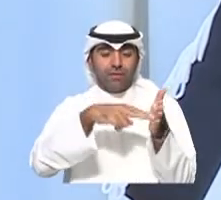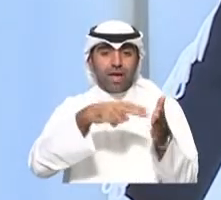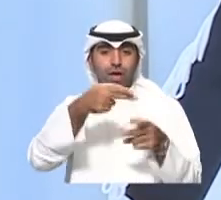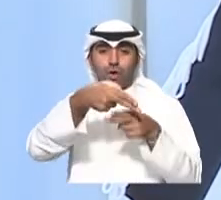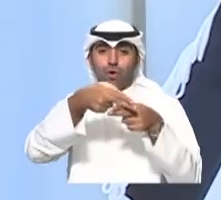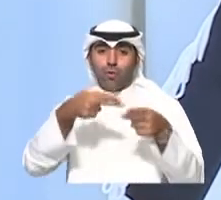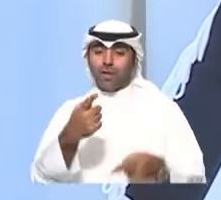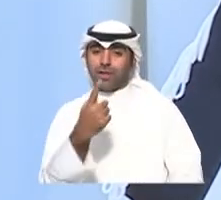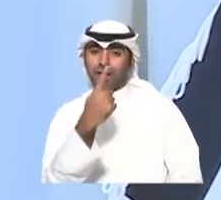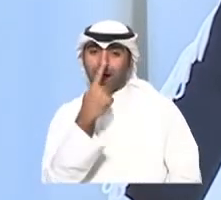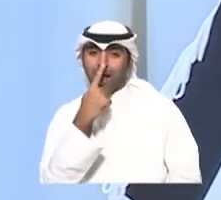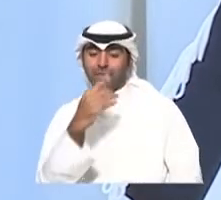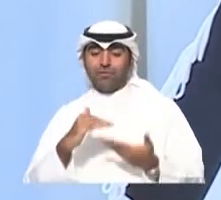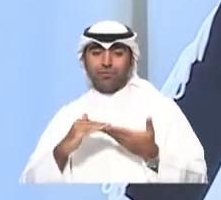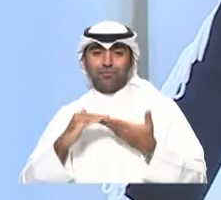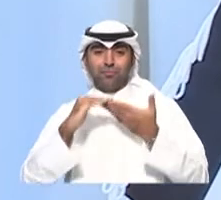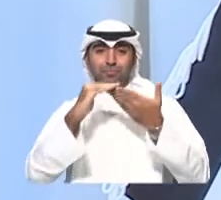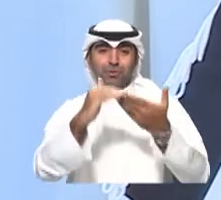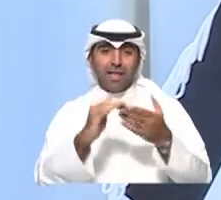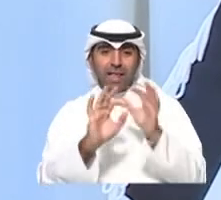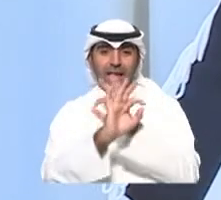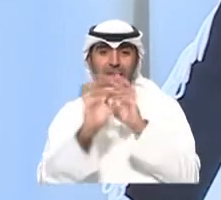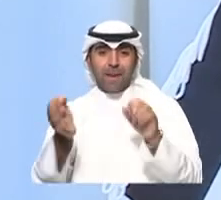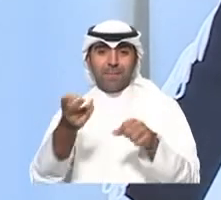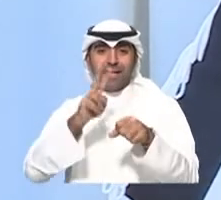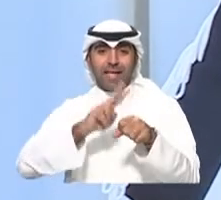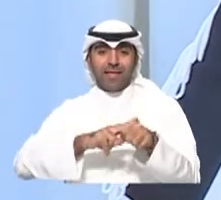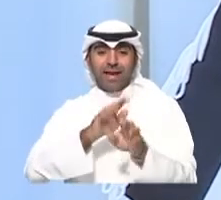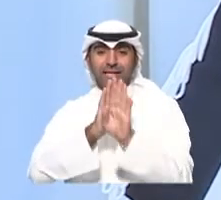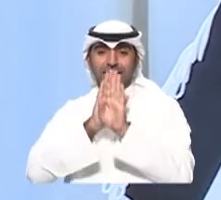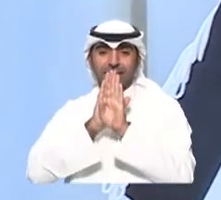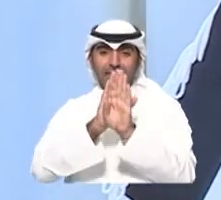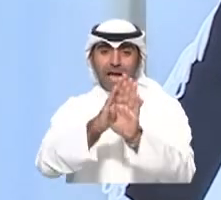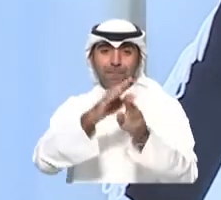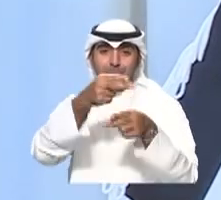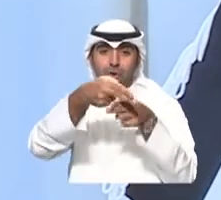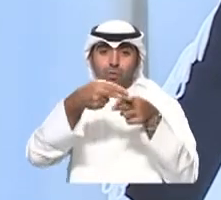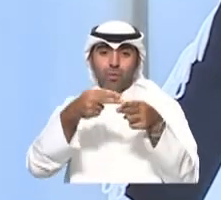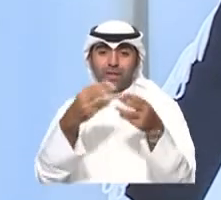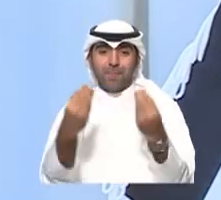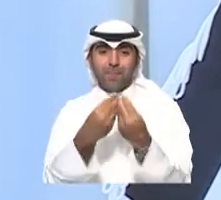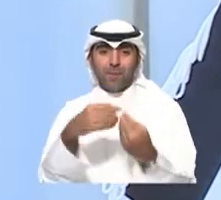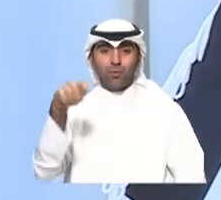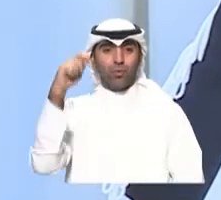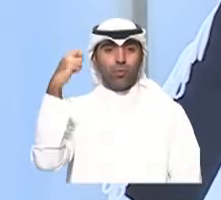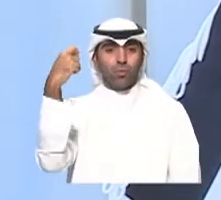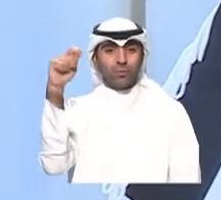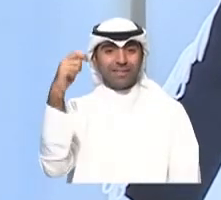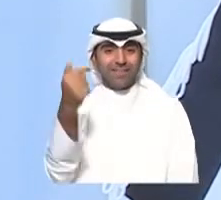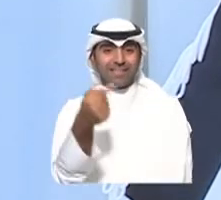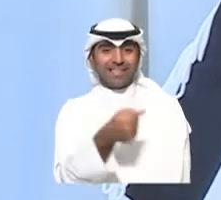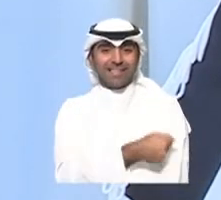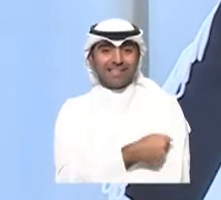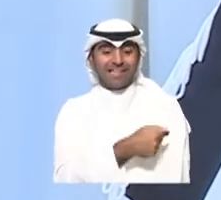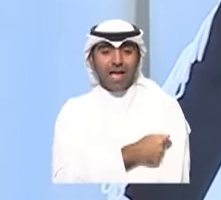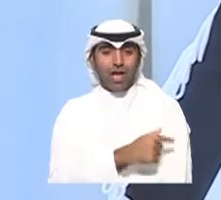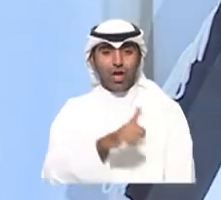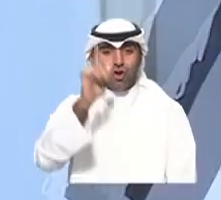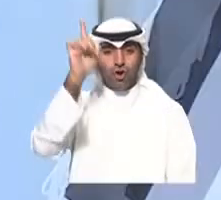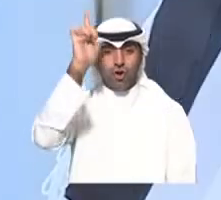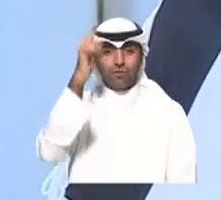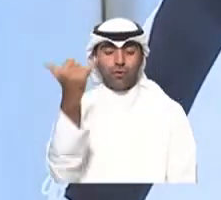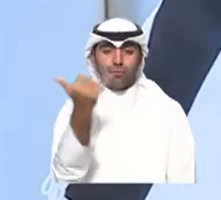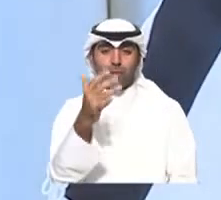توفير خدمات الصحية لعدد كبير من اللاجئين السوريين المستضيفهم في